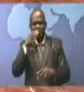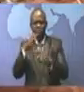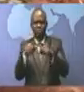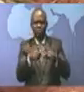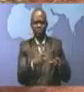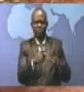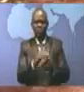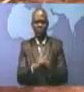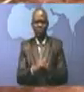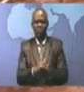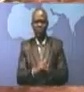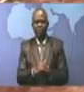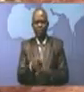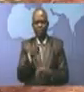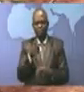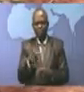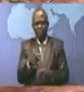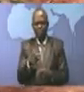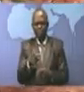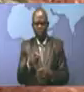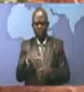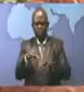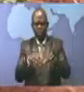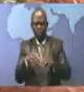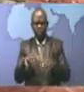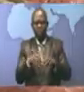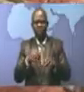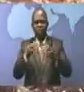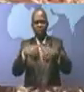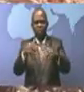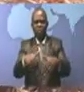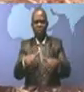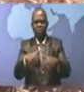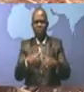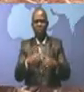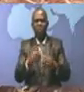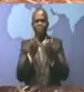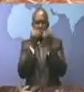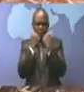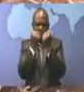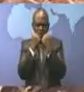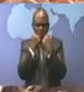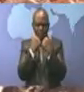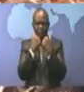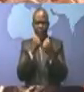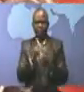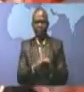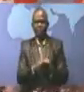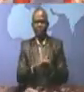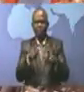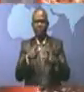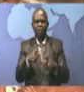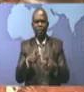foncières domaniales sur lesquelles pourront se pratiquer une seule culture en série, comme le maïs, au cours de cette saison culturelle